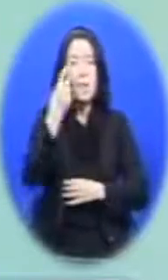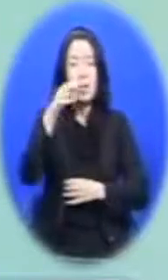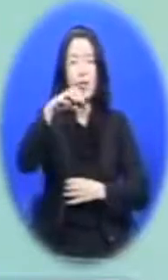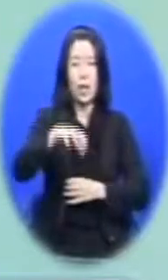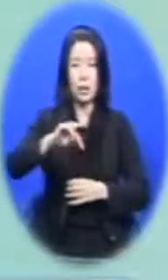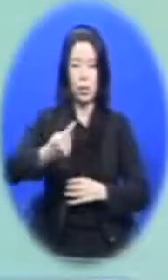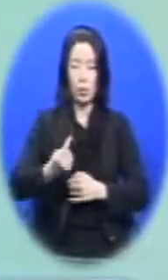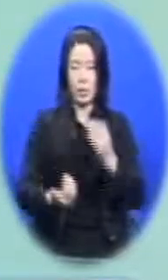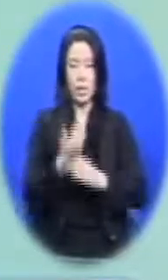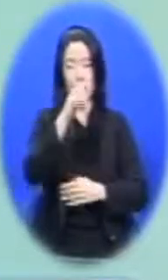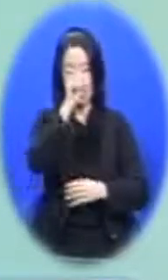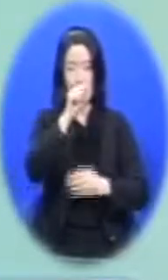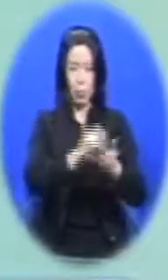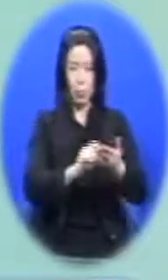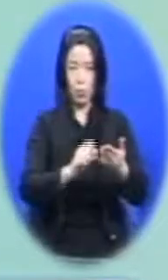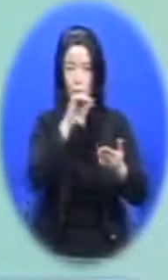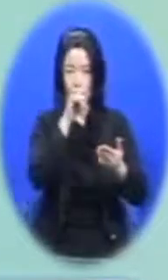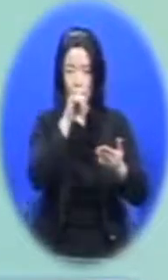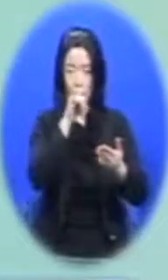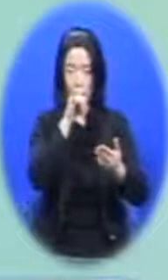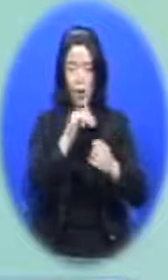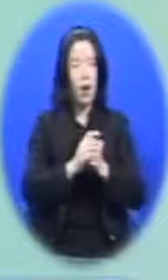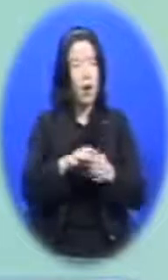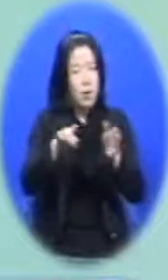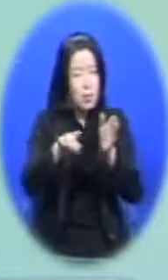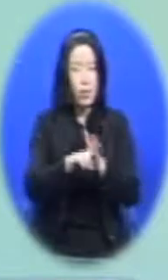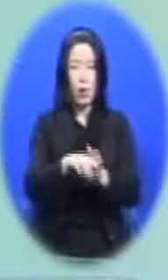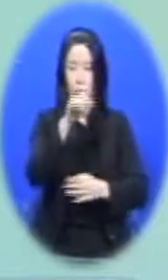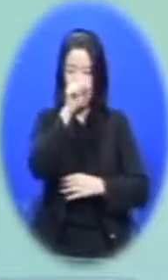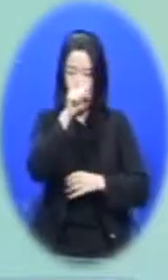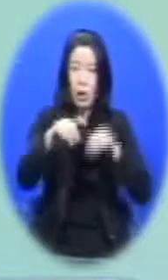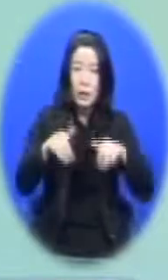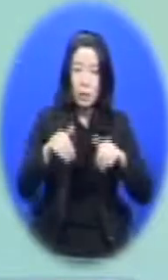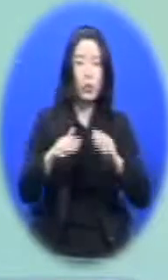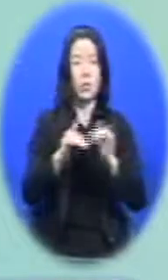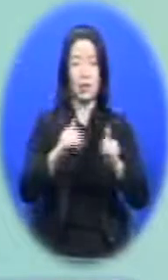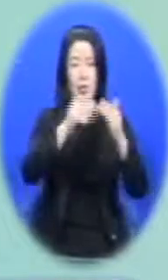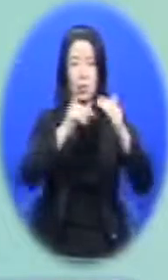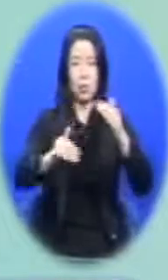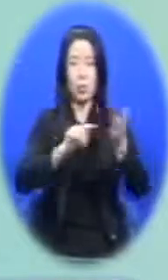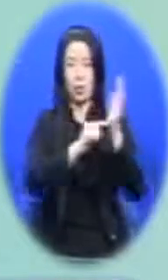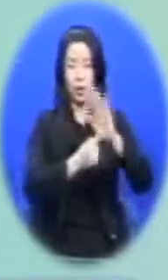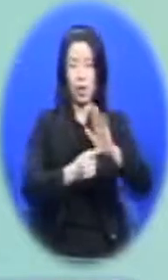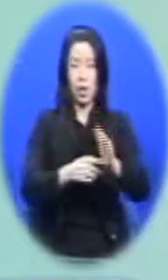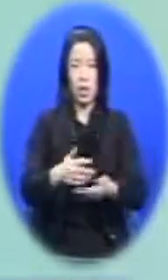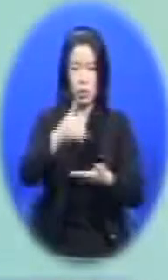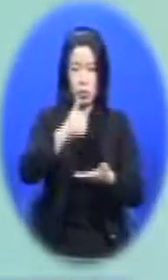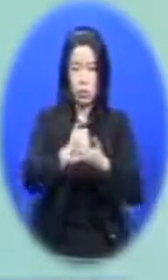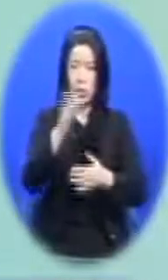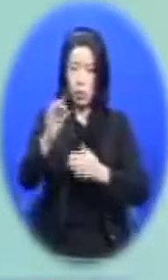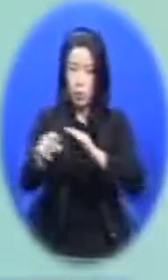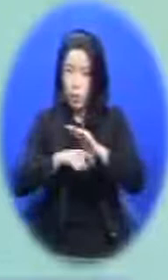썼을 정도입니다. 아주 믿었고 신뢰했던 하인이 공개적으로 내가 주인의 돈을